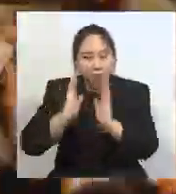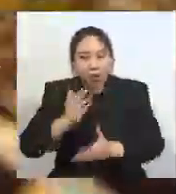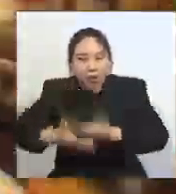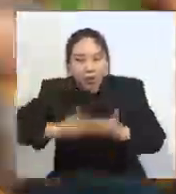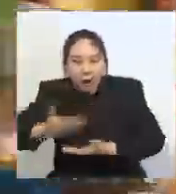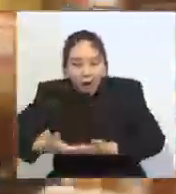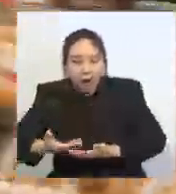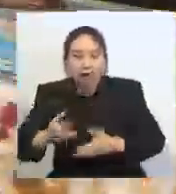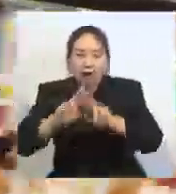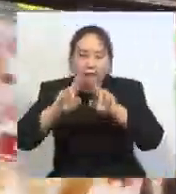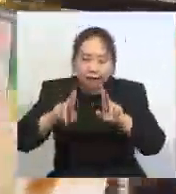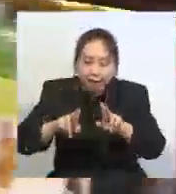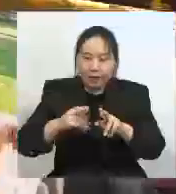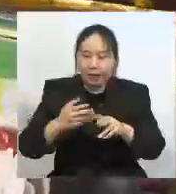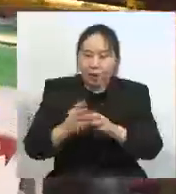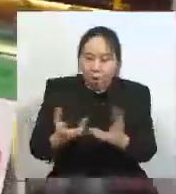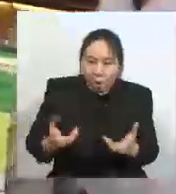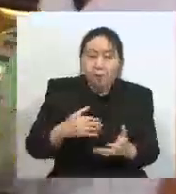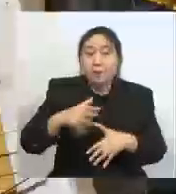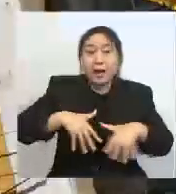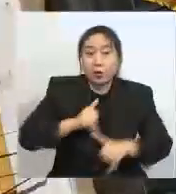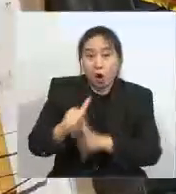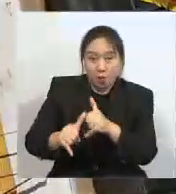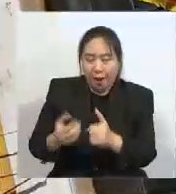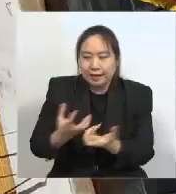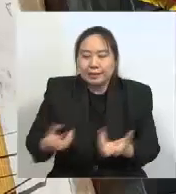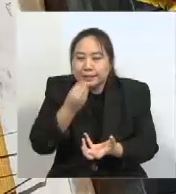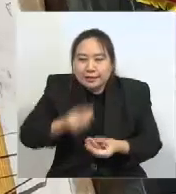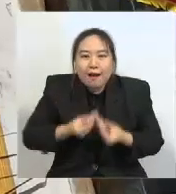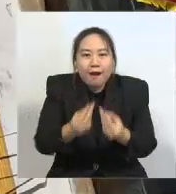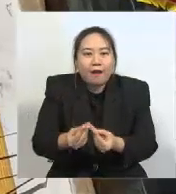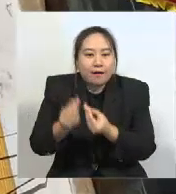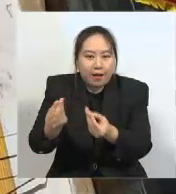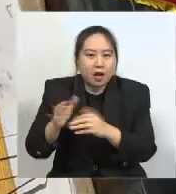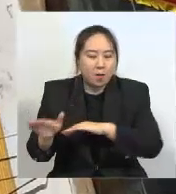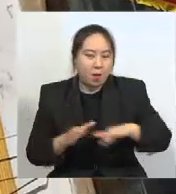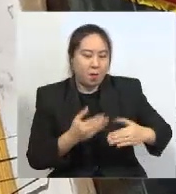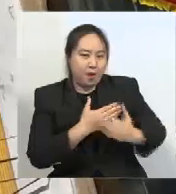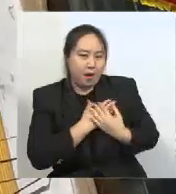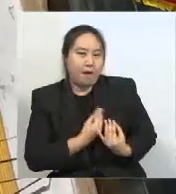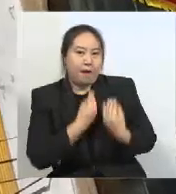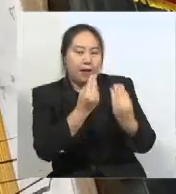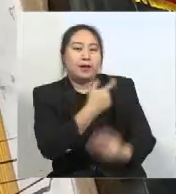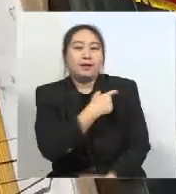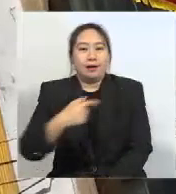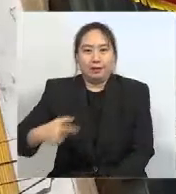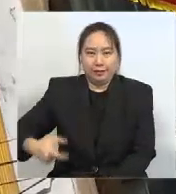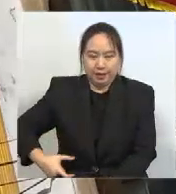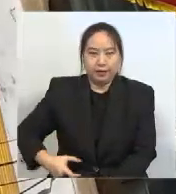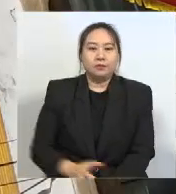รียมตั้งโต๊ะแจกจ่ายอาหารให้กับประชาชนที่มารับเสด็จและขอแสดงความจงรักภักดีต่อสถาบันพระมหากษัตริย์อย่าง